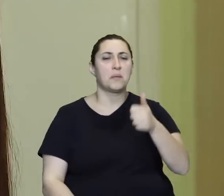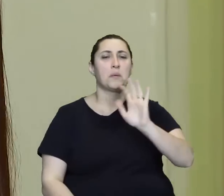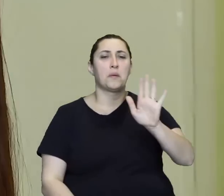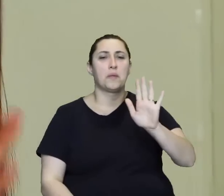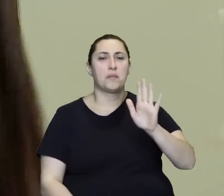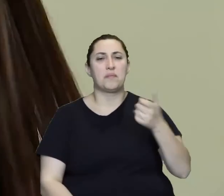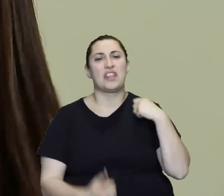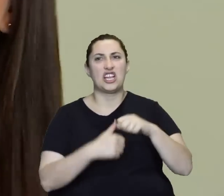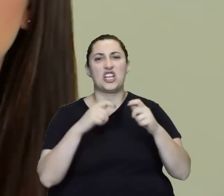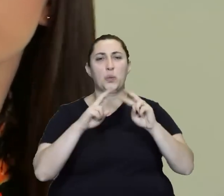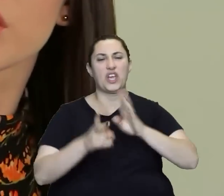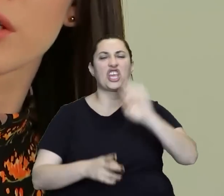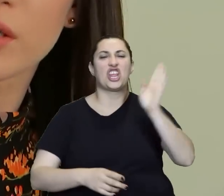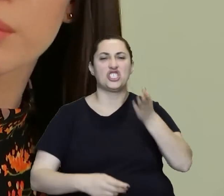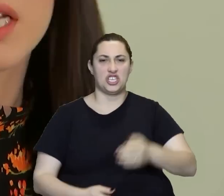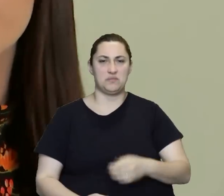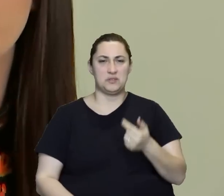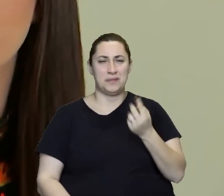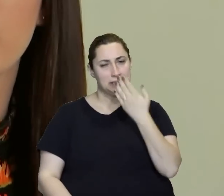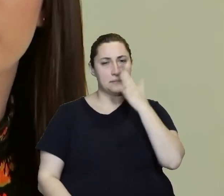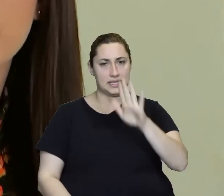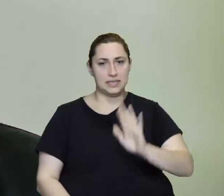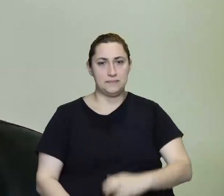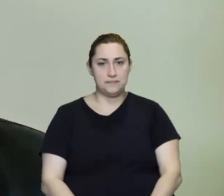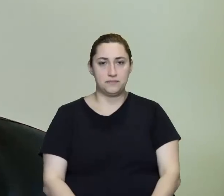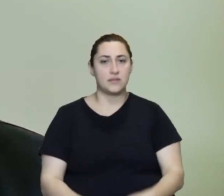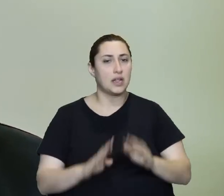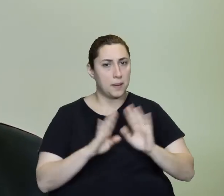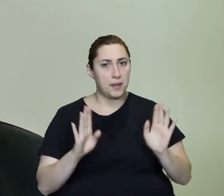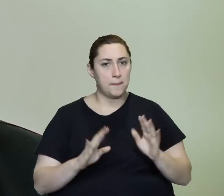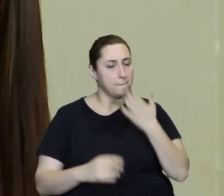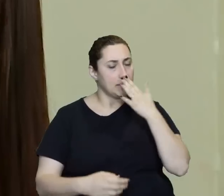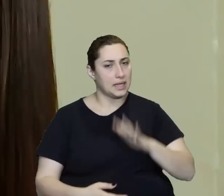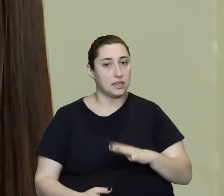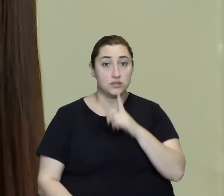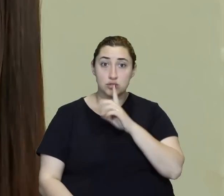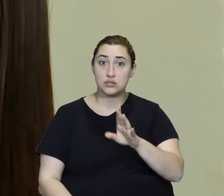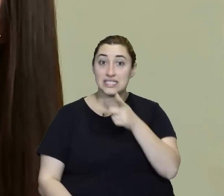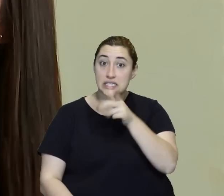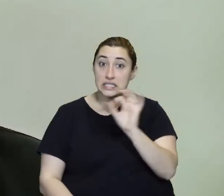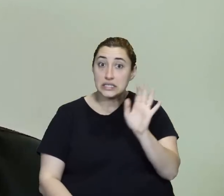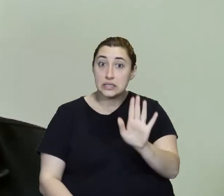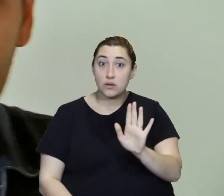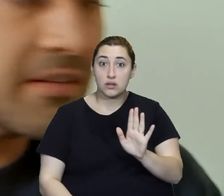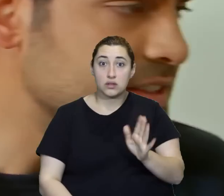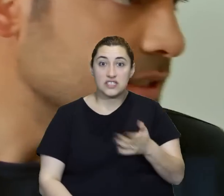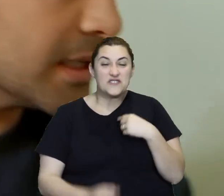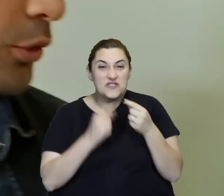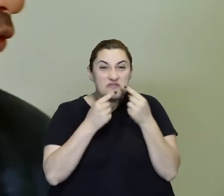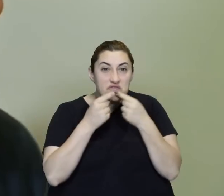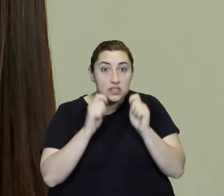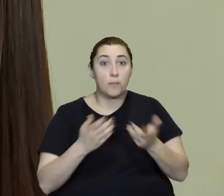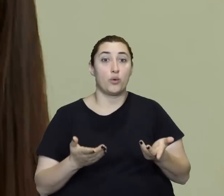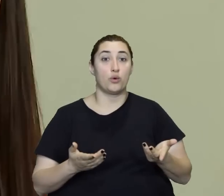tamam. Tekrar atölyeye dönecekmiş. Birazcık bekleyelim. Tamam, bekleriz. Şişt. Ya zaten